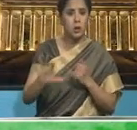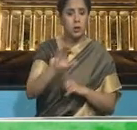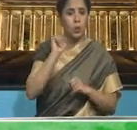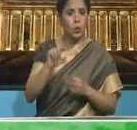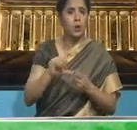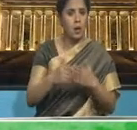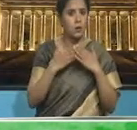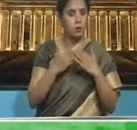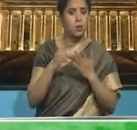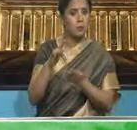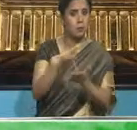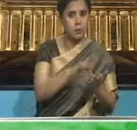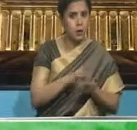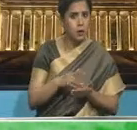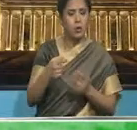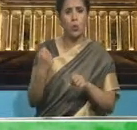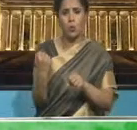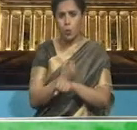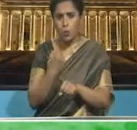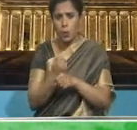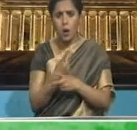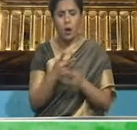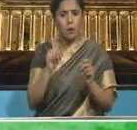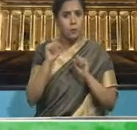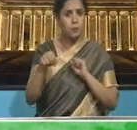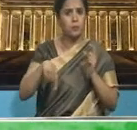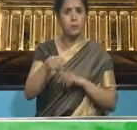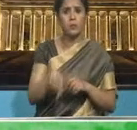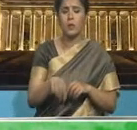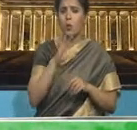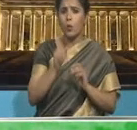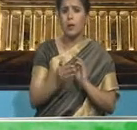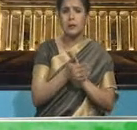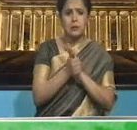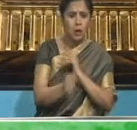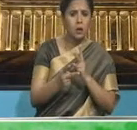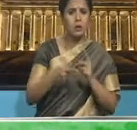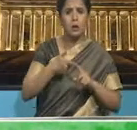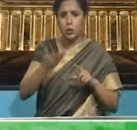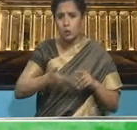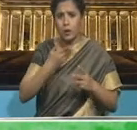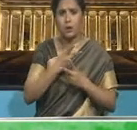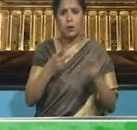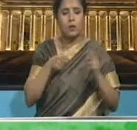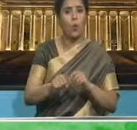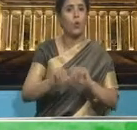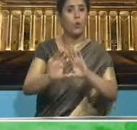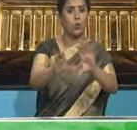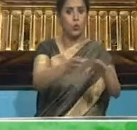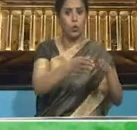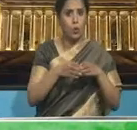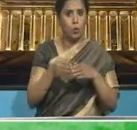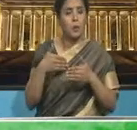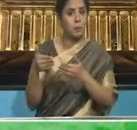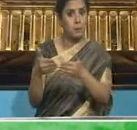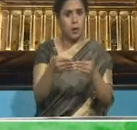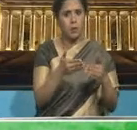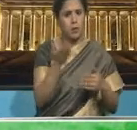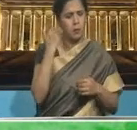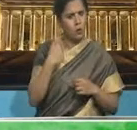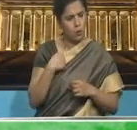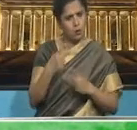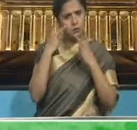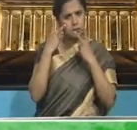शिक्षण संस्थानों के कार्यक्रमों और प्रोफेशनल्स के विभिन्न प्रतिनिधि मंडलों से मिलने के दौरान